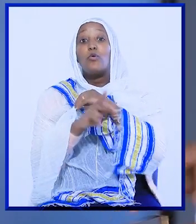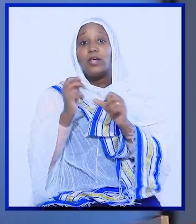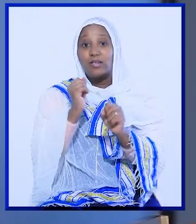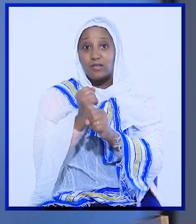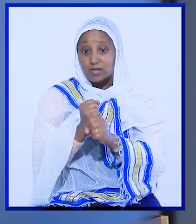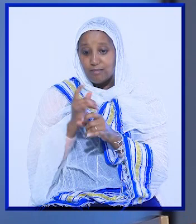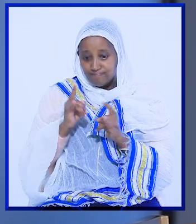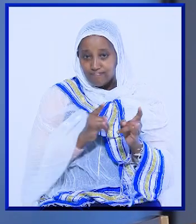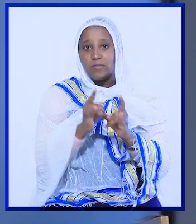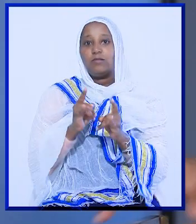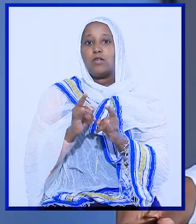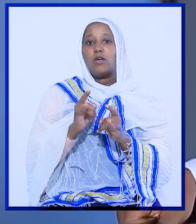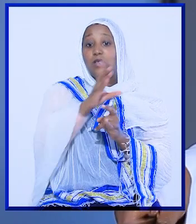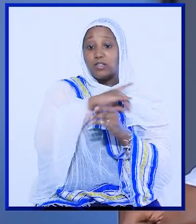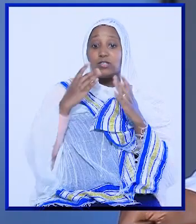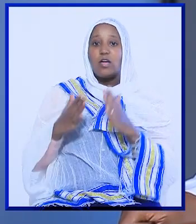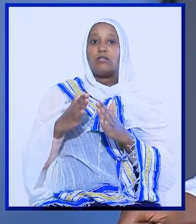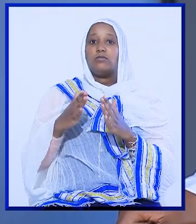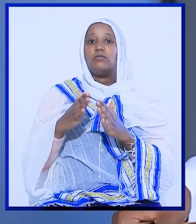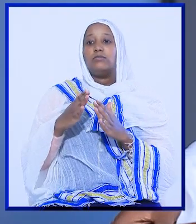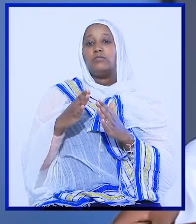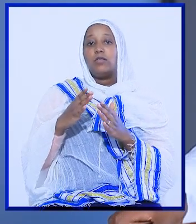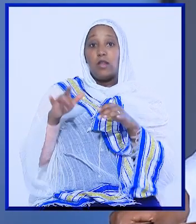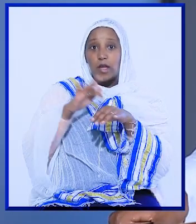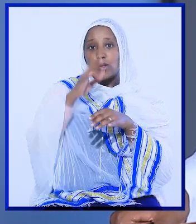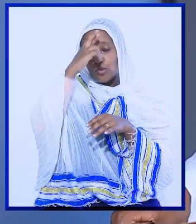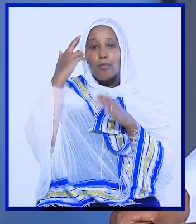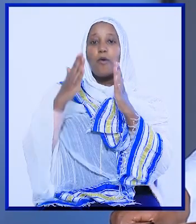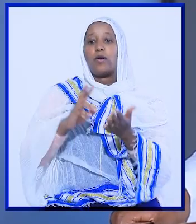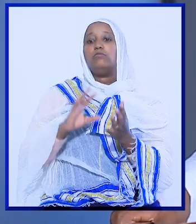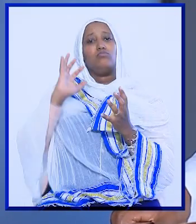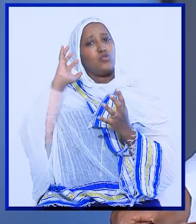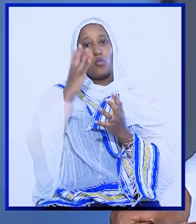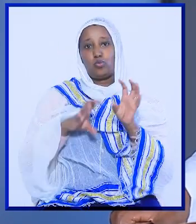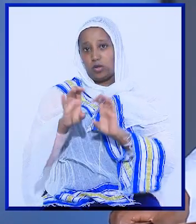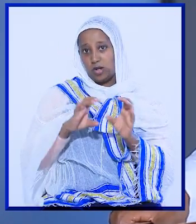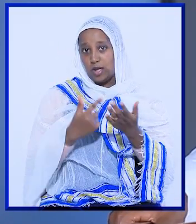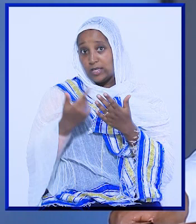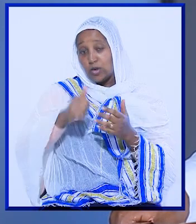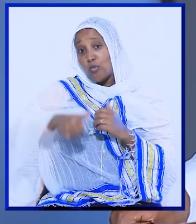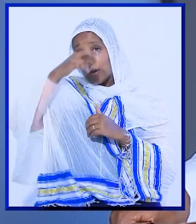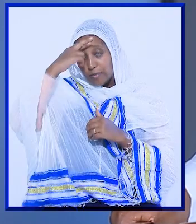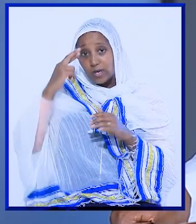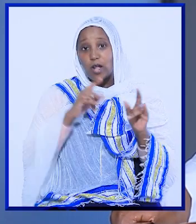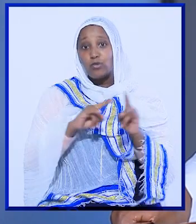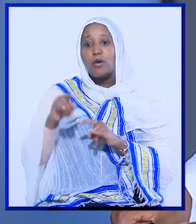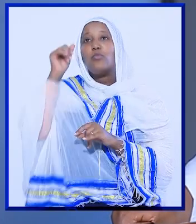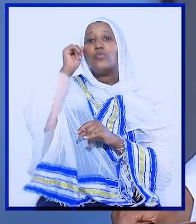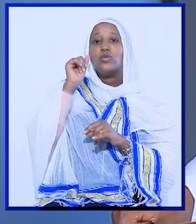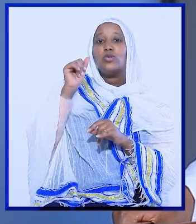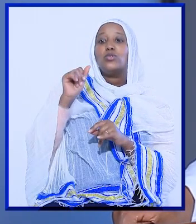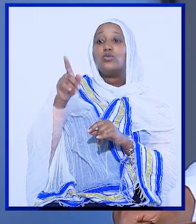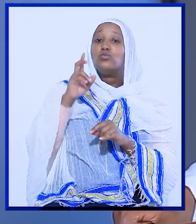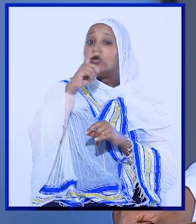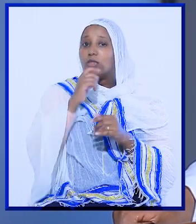ሴራ ክርስቲያኖች ሮምን አቃጠሏት በሚል ሮማውያን በክርስቲያኖች ላይ በቁጣ እንዲነሱባቸው አድርጓል። የዚህ ዋና ምክንያቱ ደግሞ